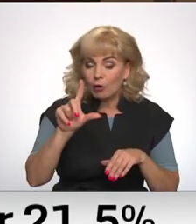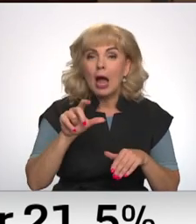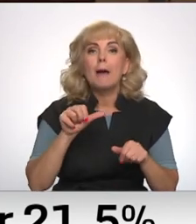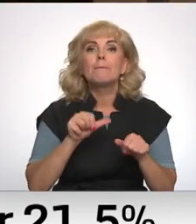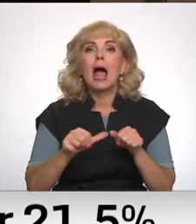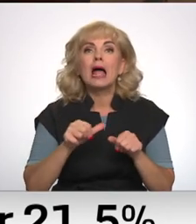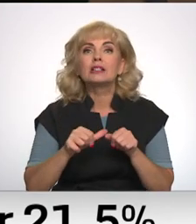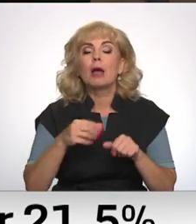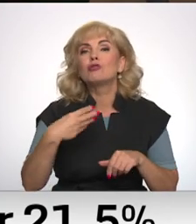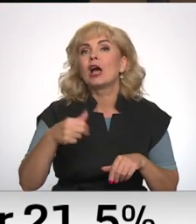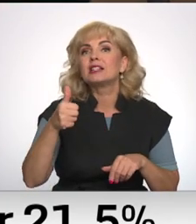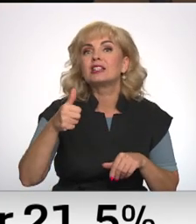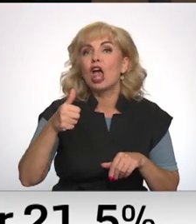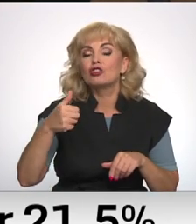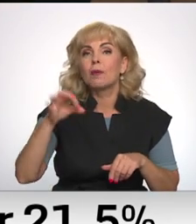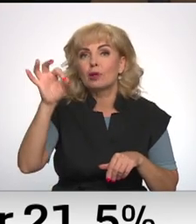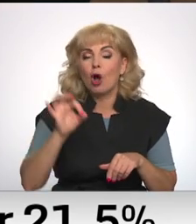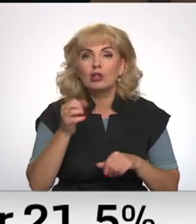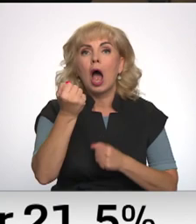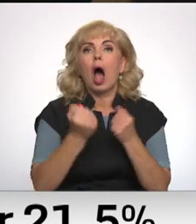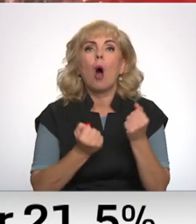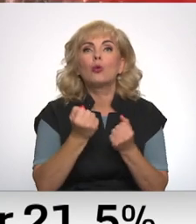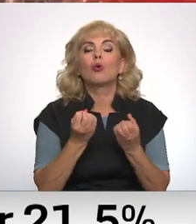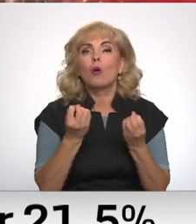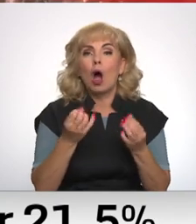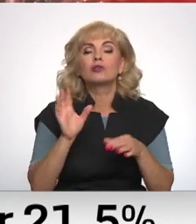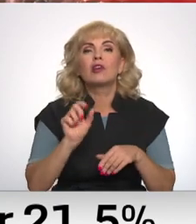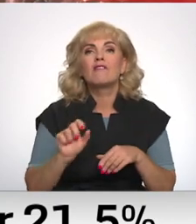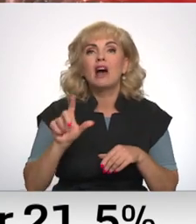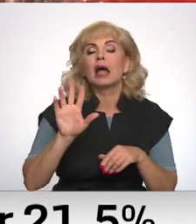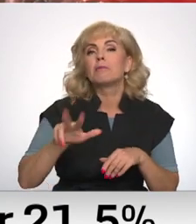benzīns par 46%, bet autogāze vairāk nekā par 30%.